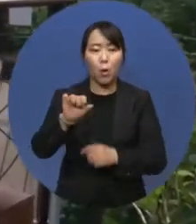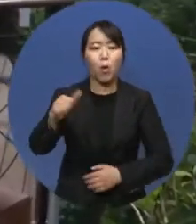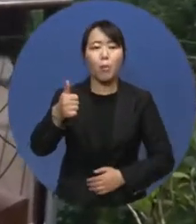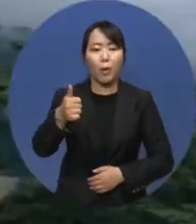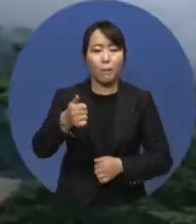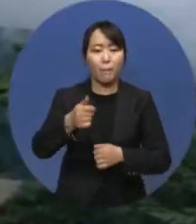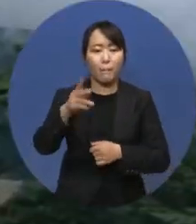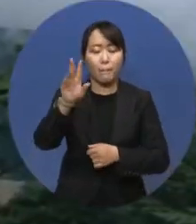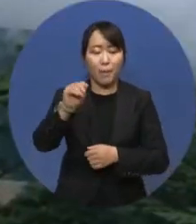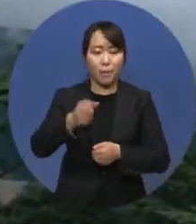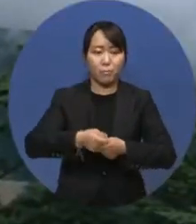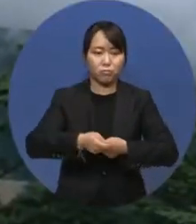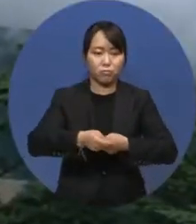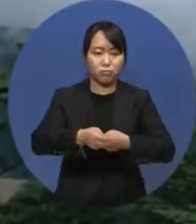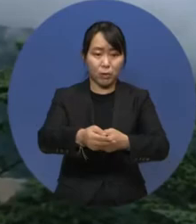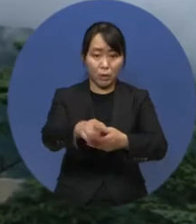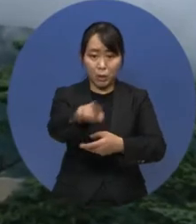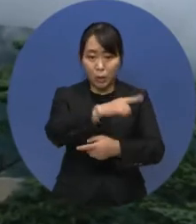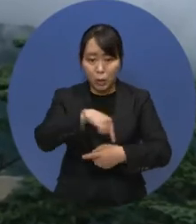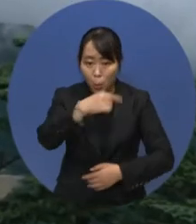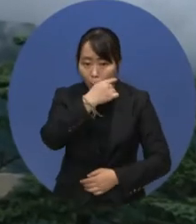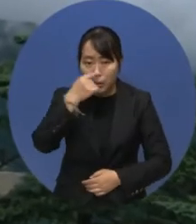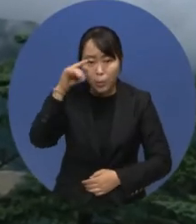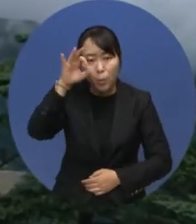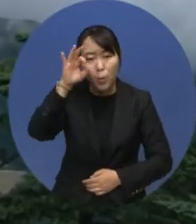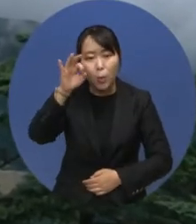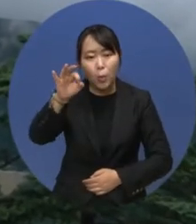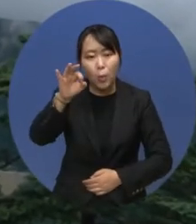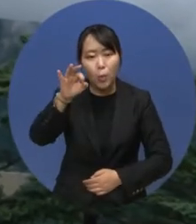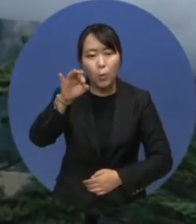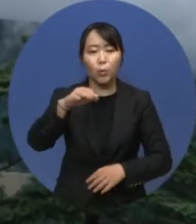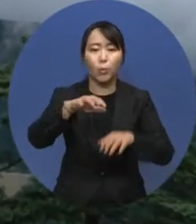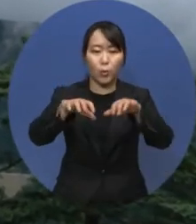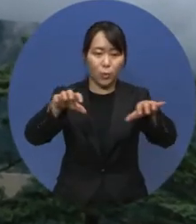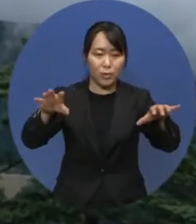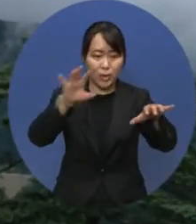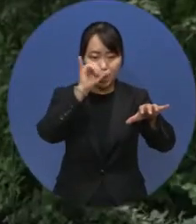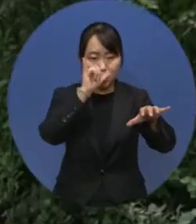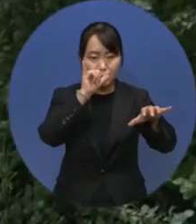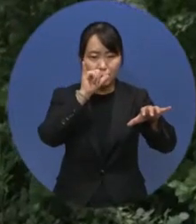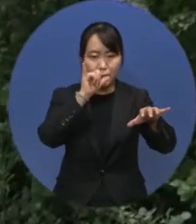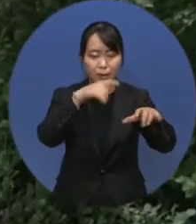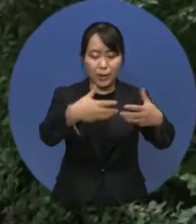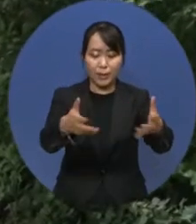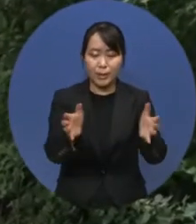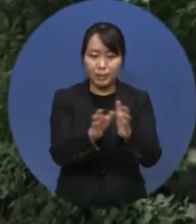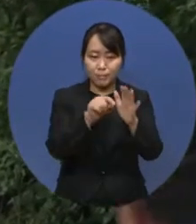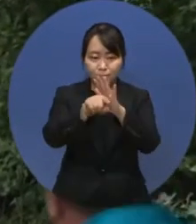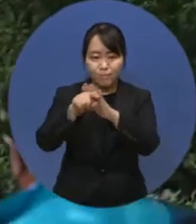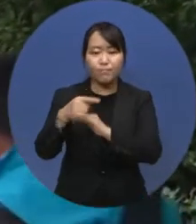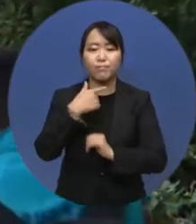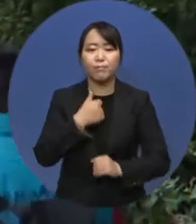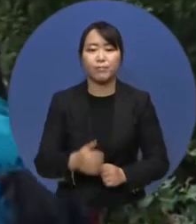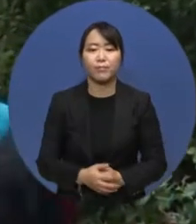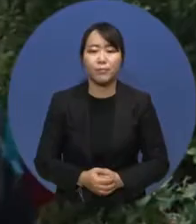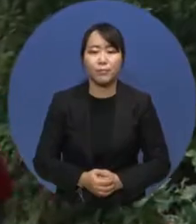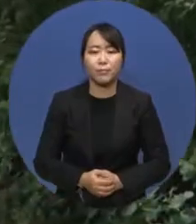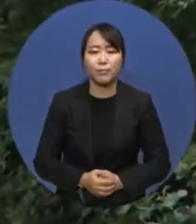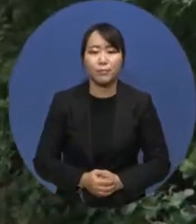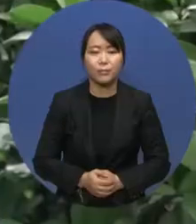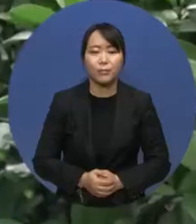규모의 욕평단지를 확인하고 이어 정상 부근에 펼쳐진 주목단지를 탐방했습니다.